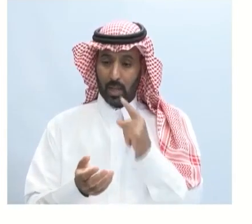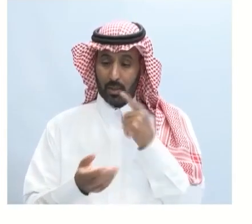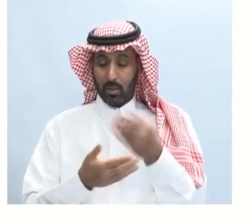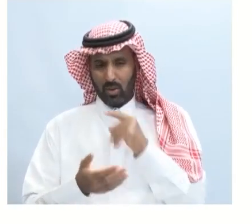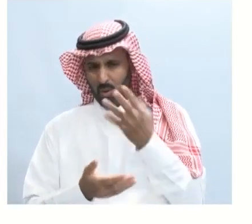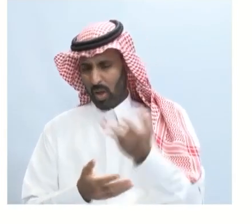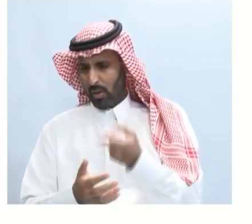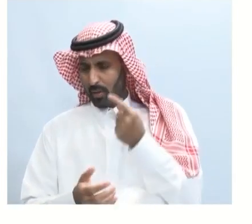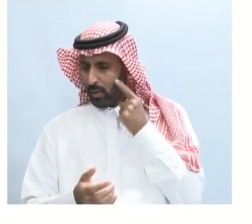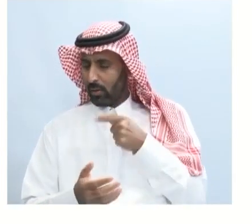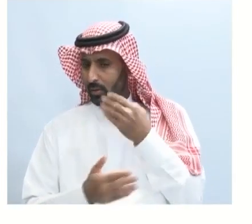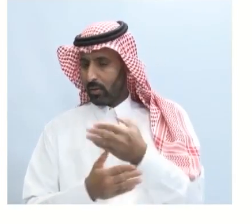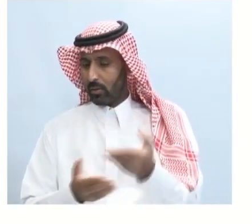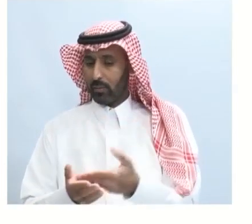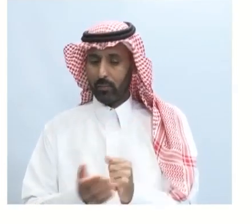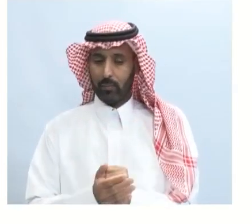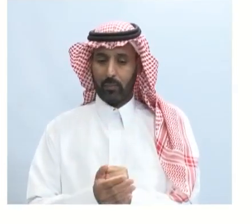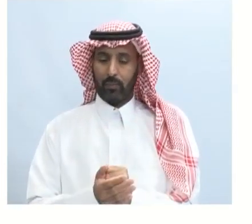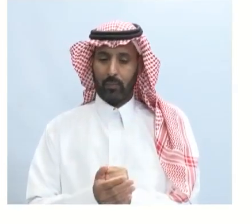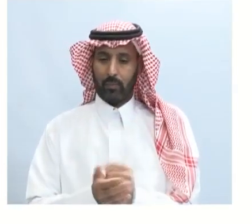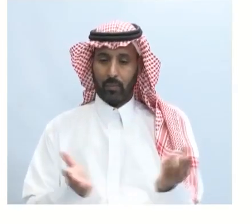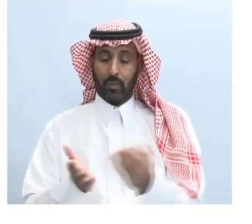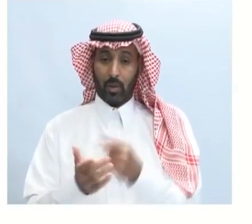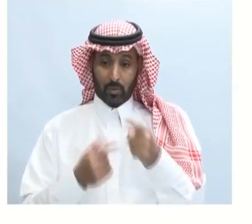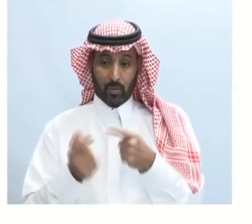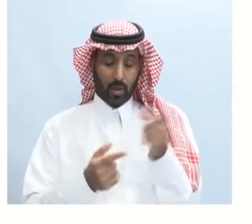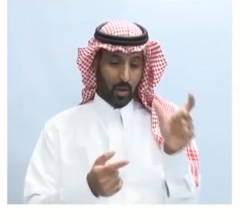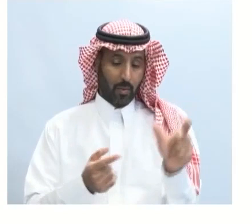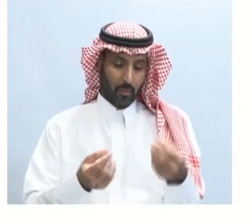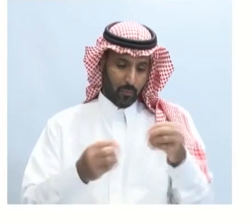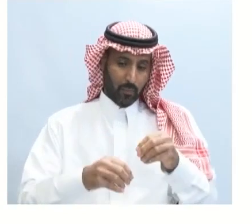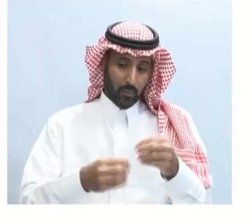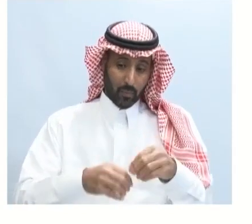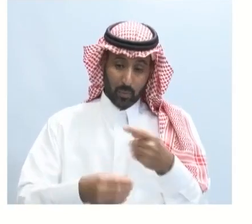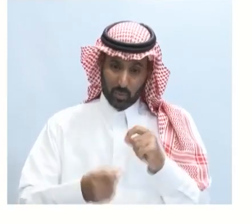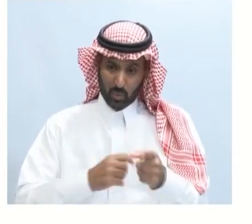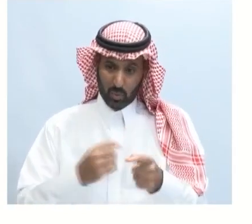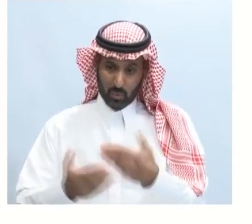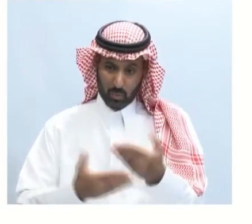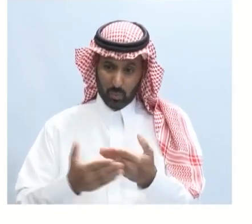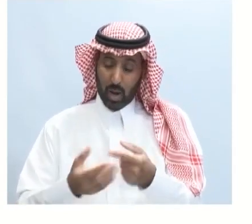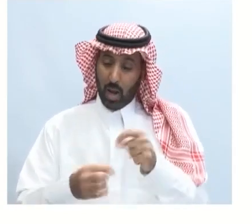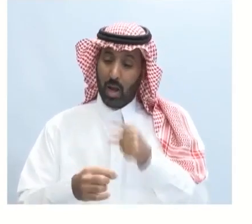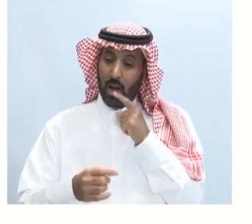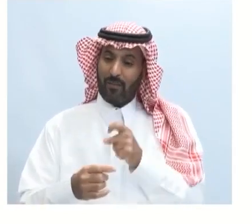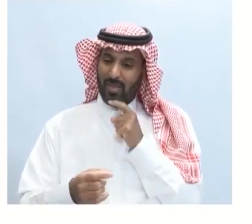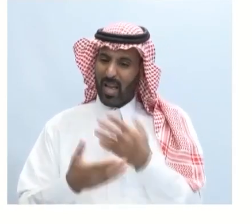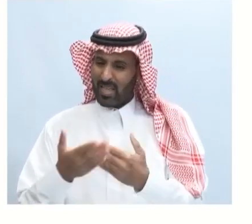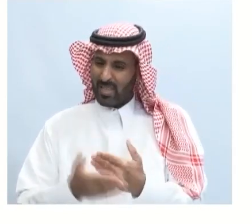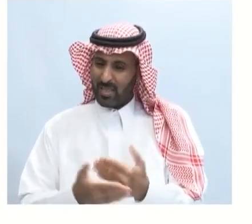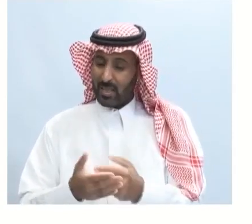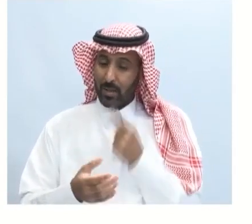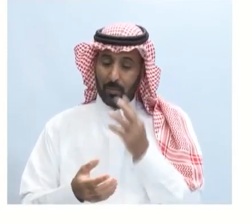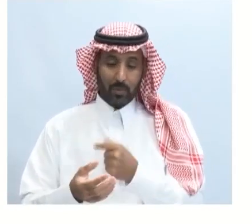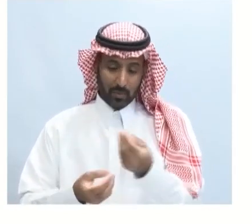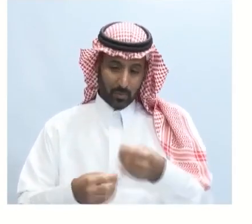توقع نواتج تفاعلات المركبات العضويه المحفز هو ماده تزيد سرعه التفاعل الكيميائي بخفض طاقه التنشيط ولكن